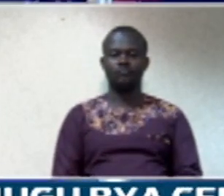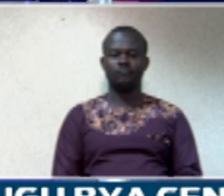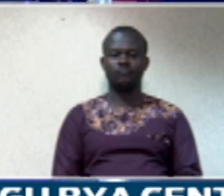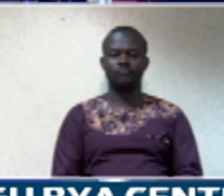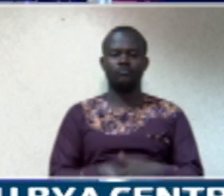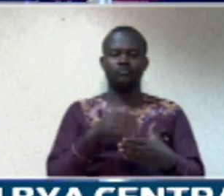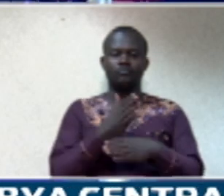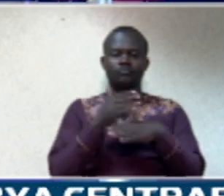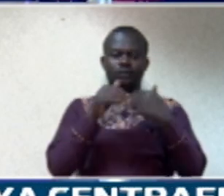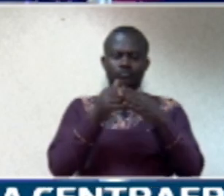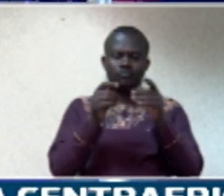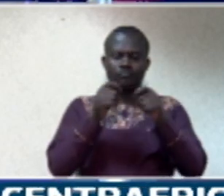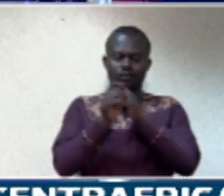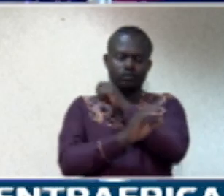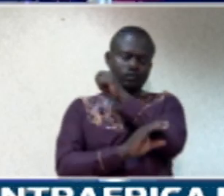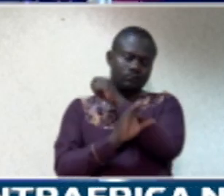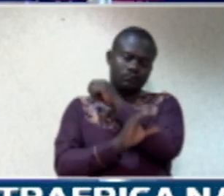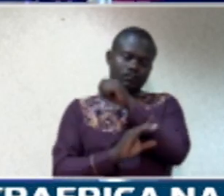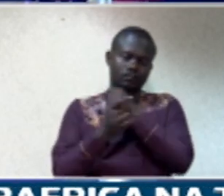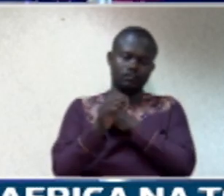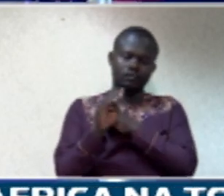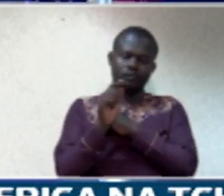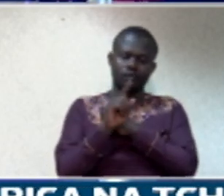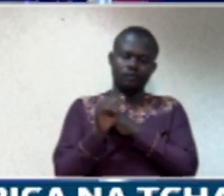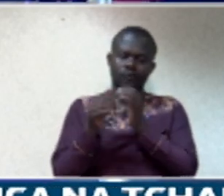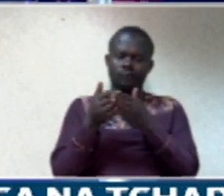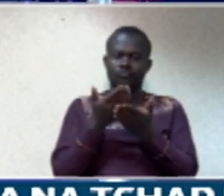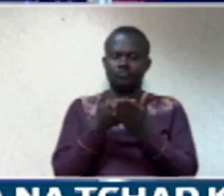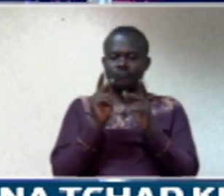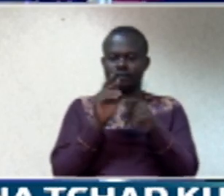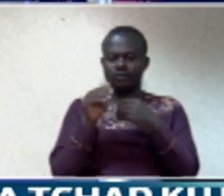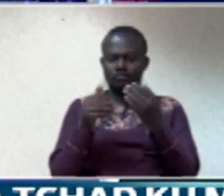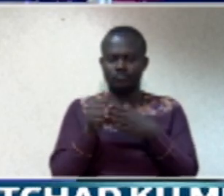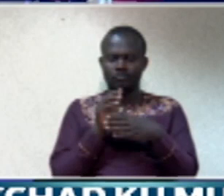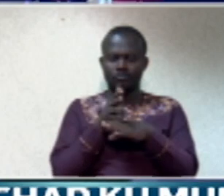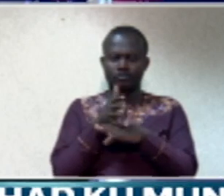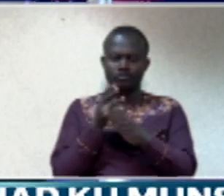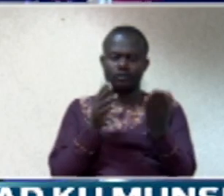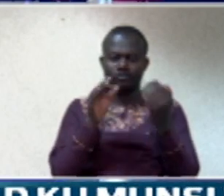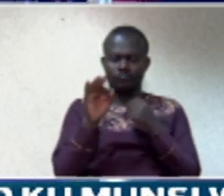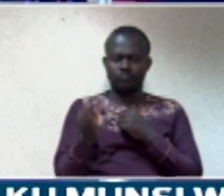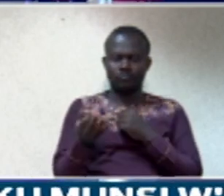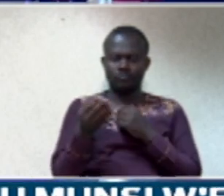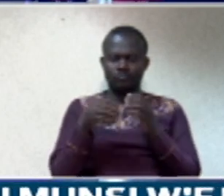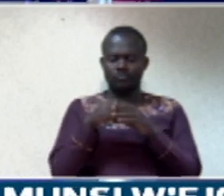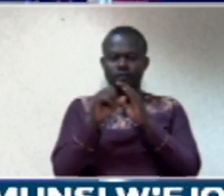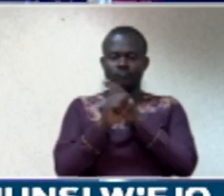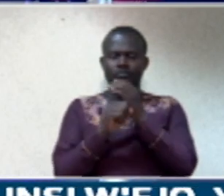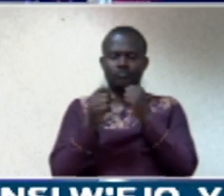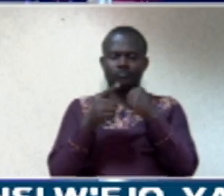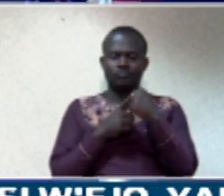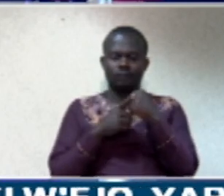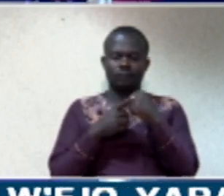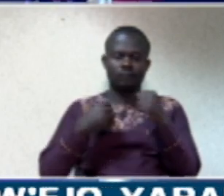w'ubutegetsi bw'igihugu Gatabazi Jean Marie Vianney yasabye abaturage bakabakaba 3,000 bo mu mirenge 6